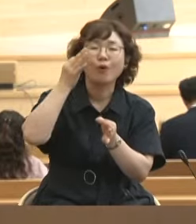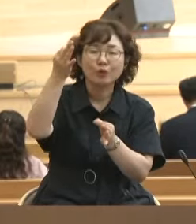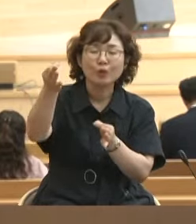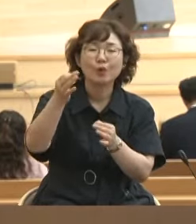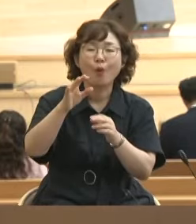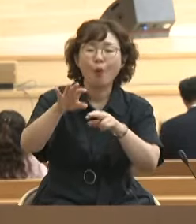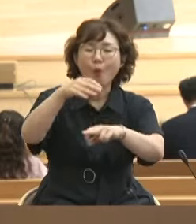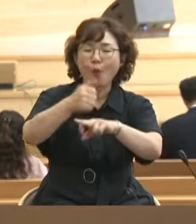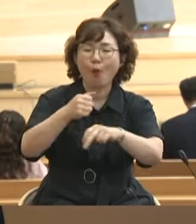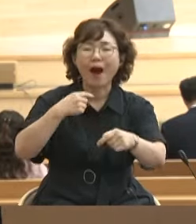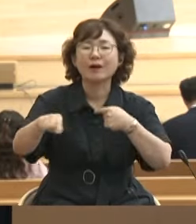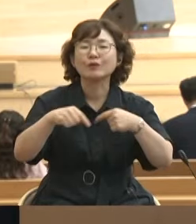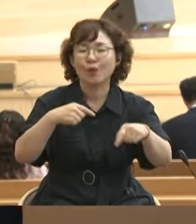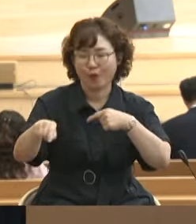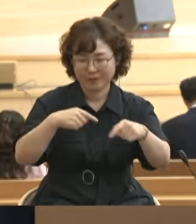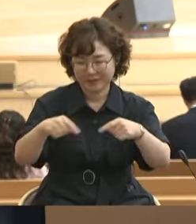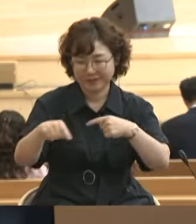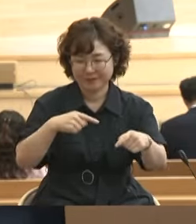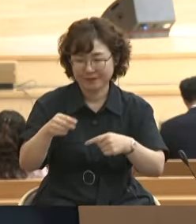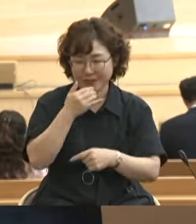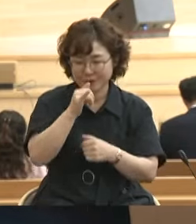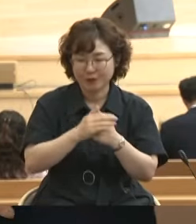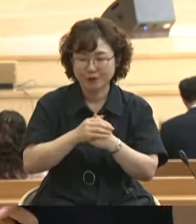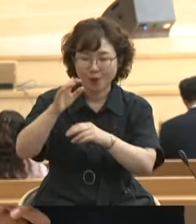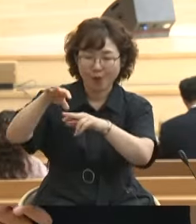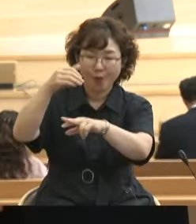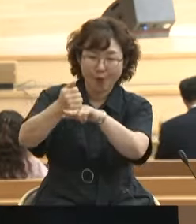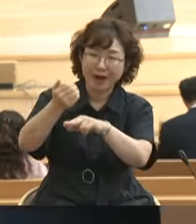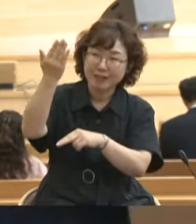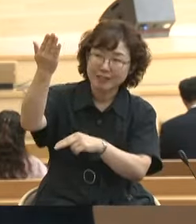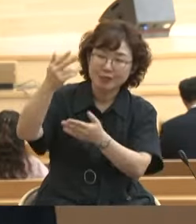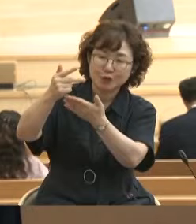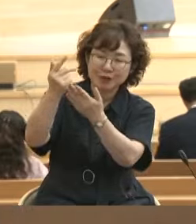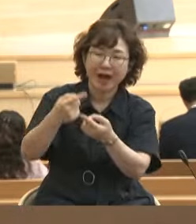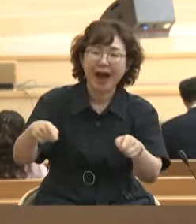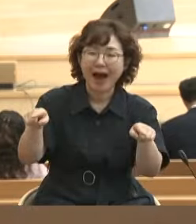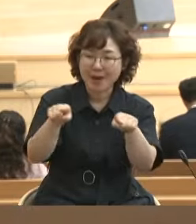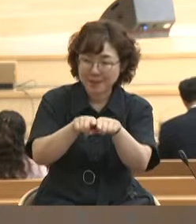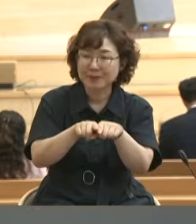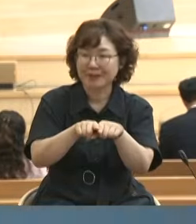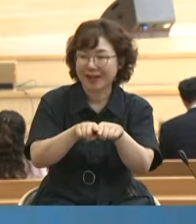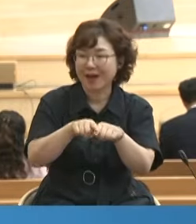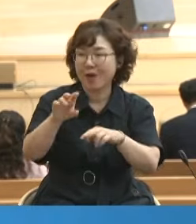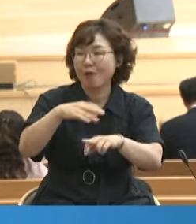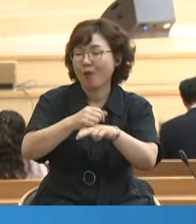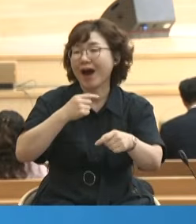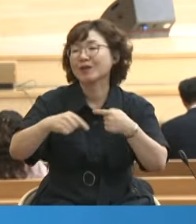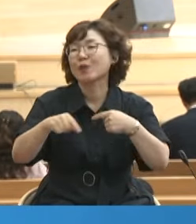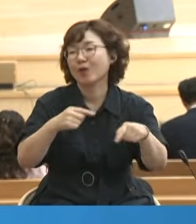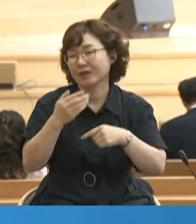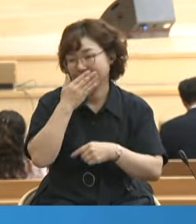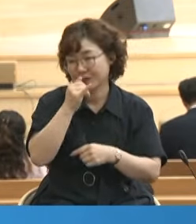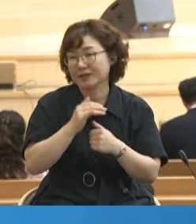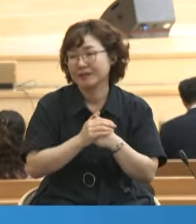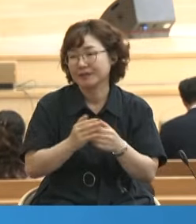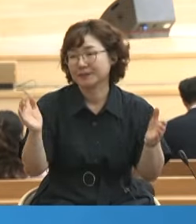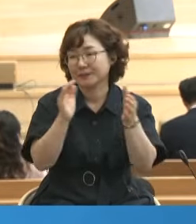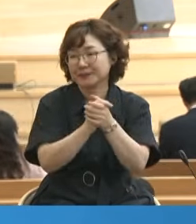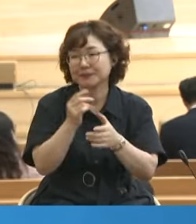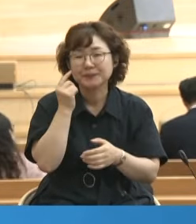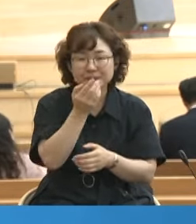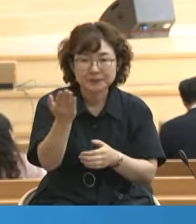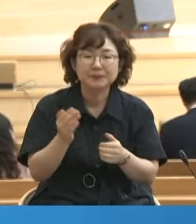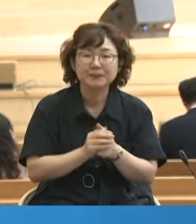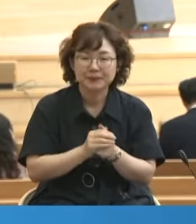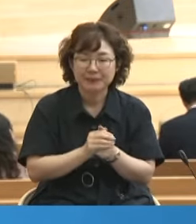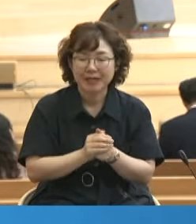세세토록 왕노릇한다. 왕이신 주님과 함께 왕노릇하리로다. 아멘이십니까?